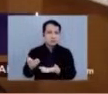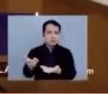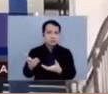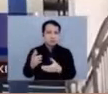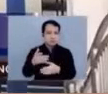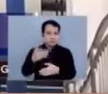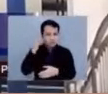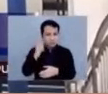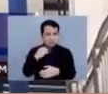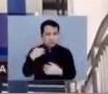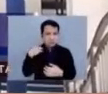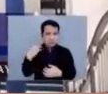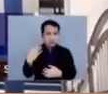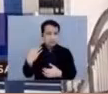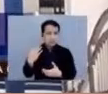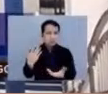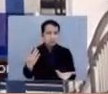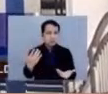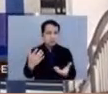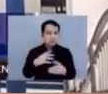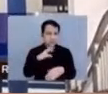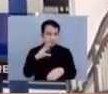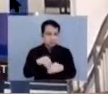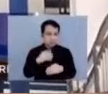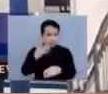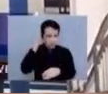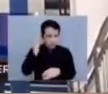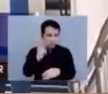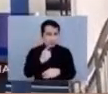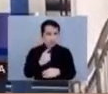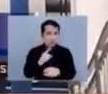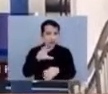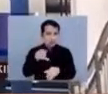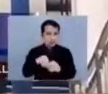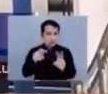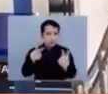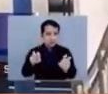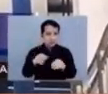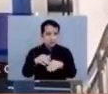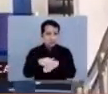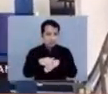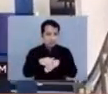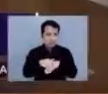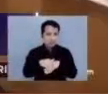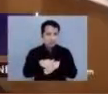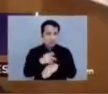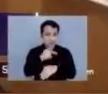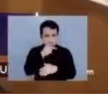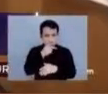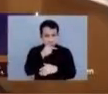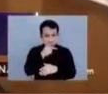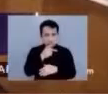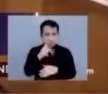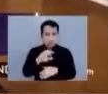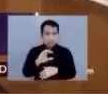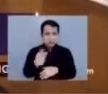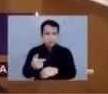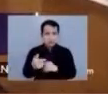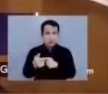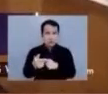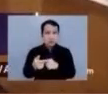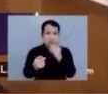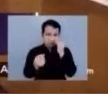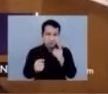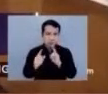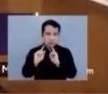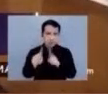kung voluntary. Dahil sa pagiging sensitibo umano ng issue, humiling ng executive session ang Philippine Coast Guard para sagutin